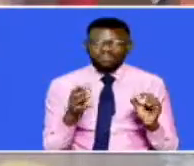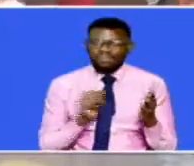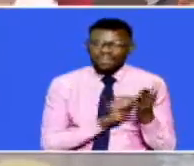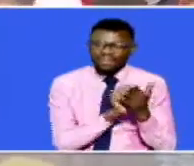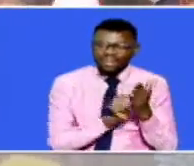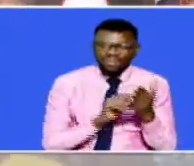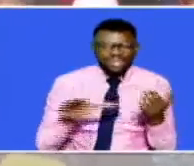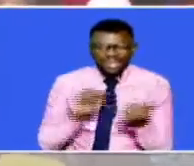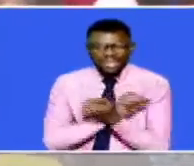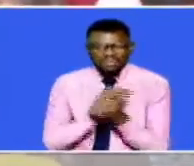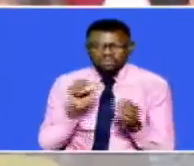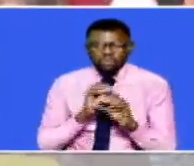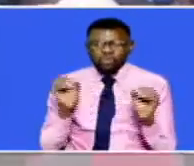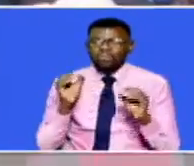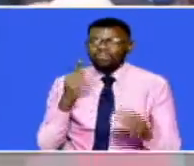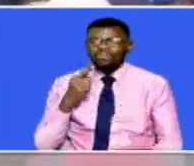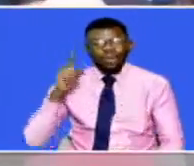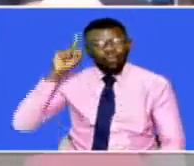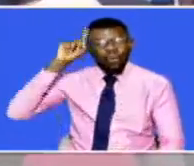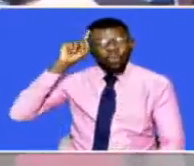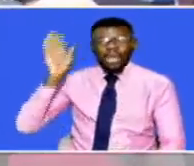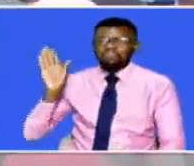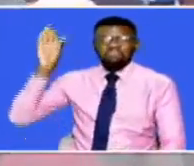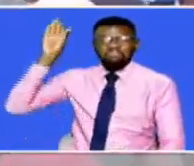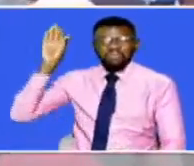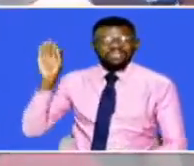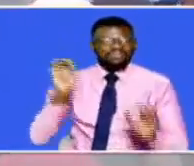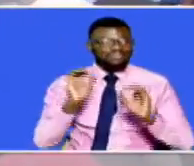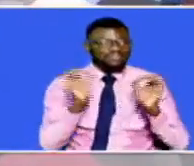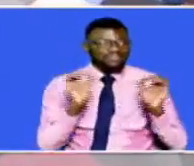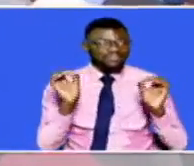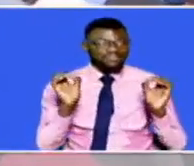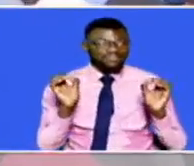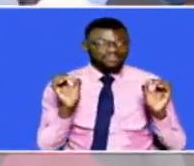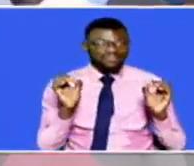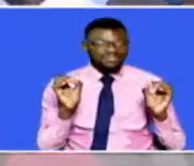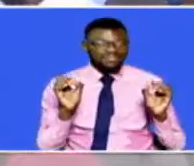reli. Wamejiapisha. Tunakumbushwa na Wakristo